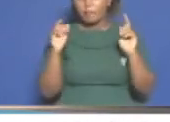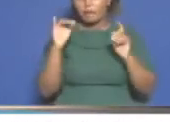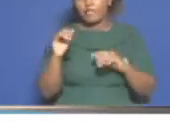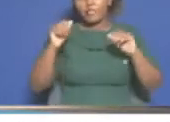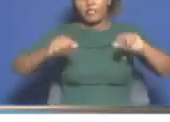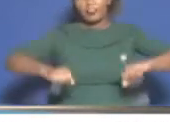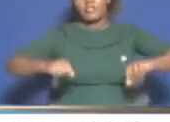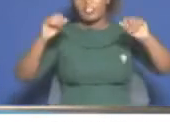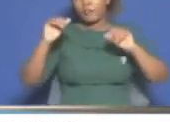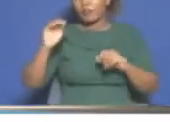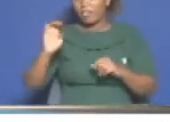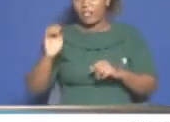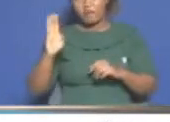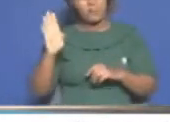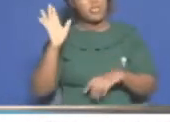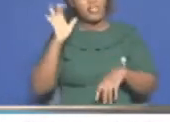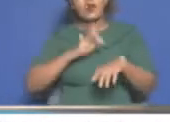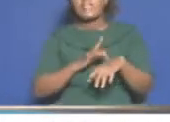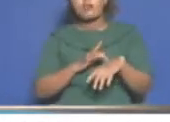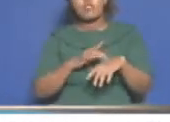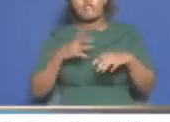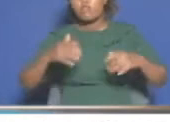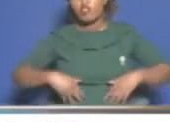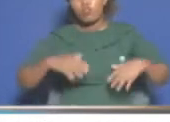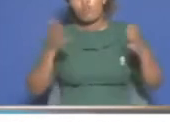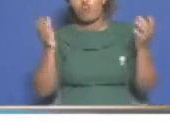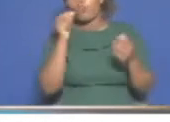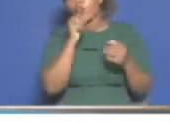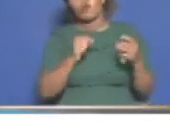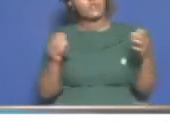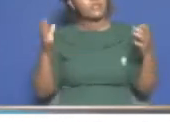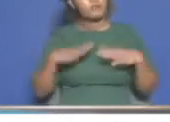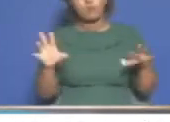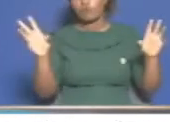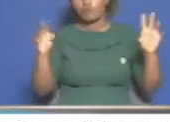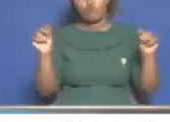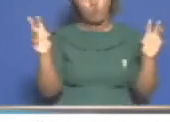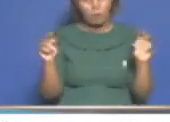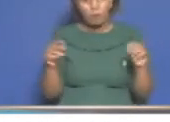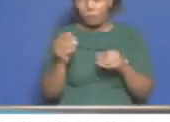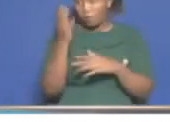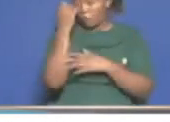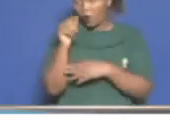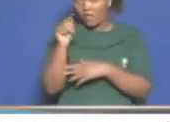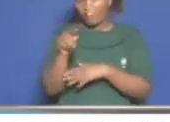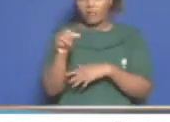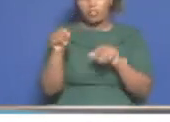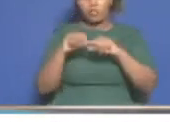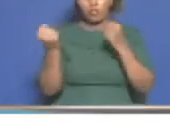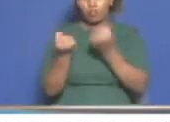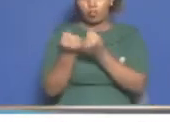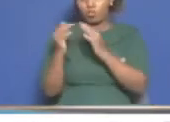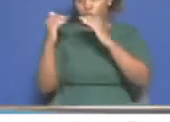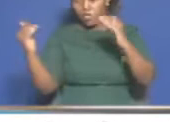sio pigo kwa vijana na wala pia sio pigo kwa wazee, kwa sababu cutting across these social classes, utapata